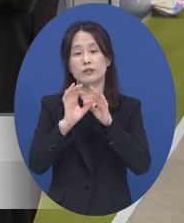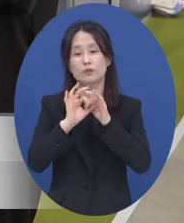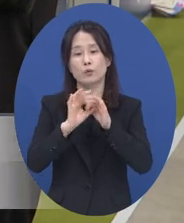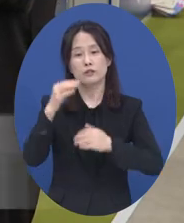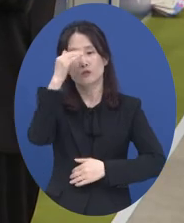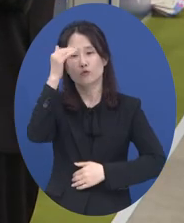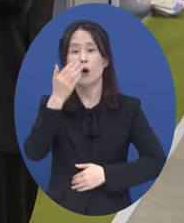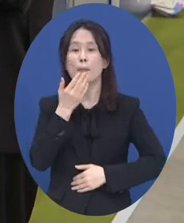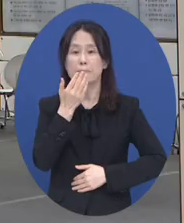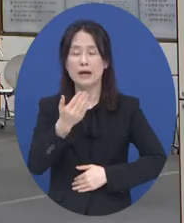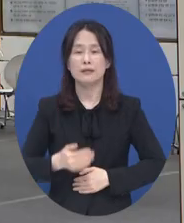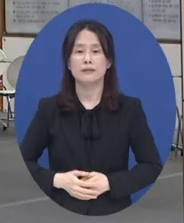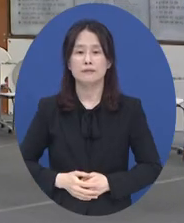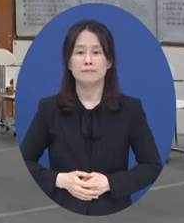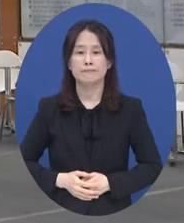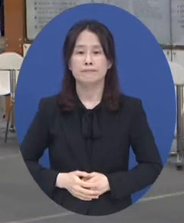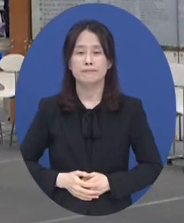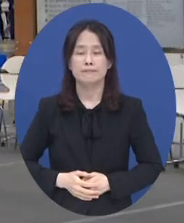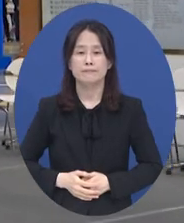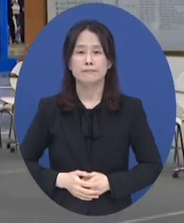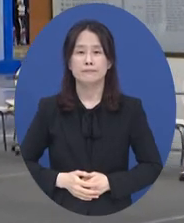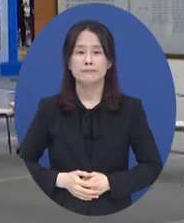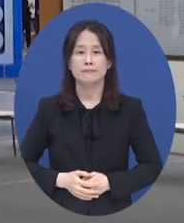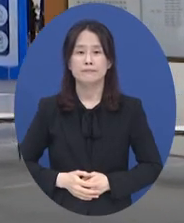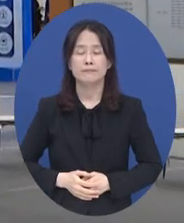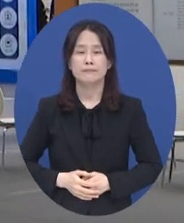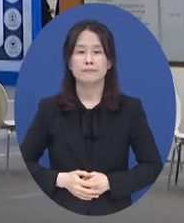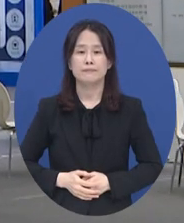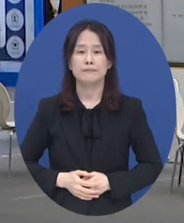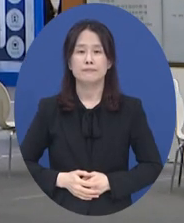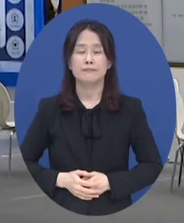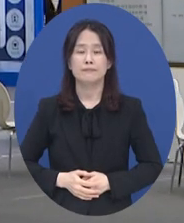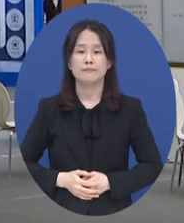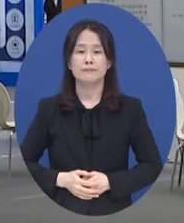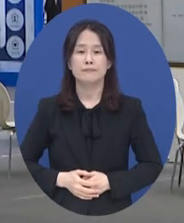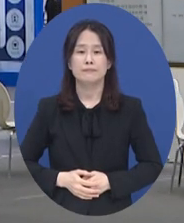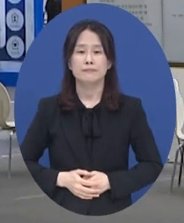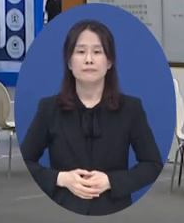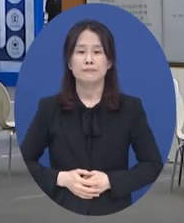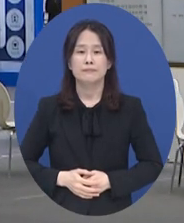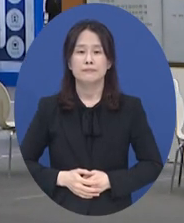관람할 수 있습니다 경 율 tv 최창수 입니다